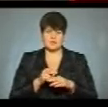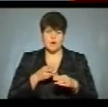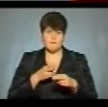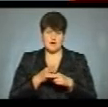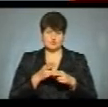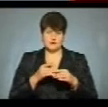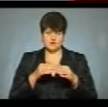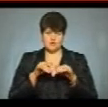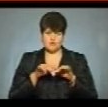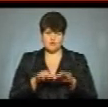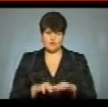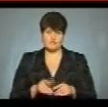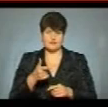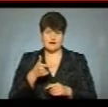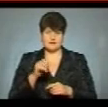Тернополі.